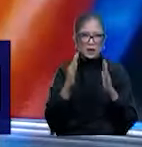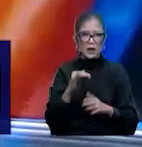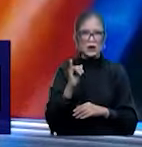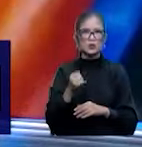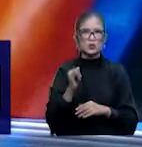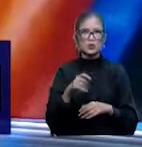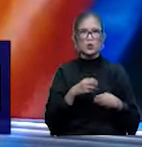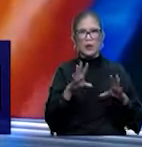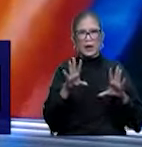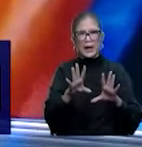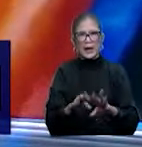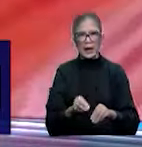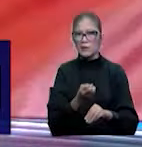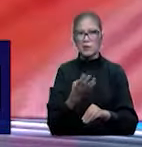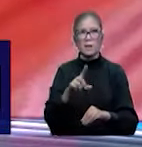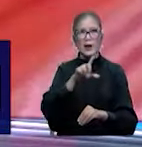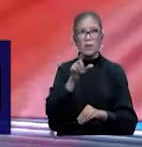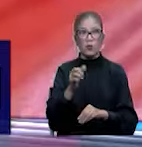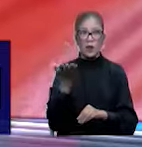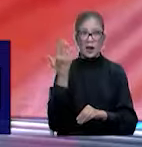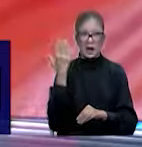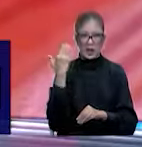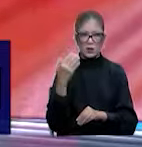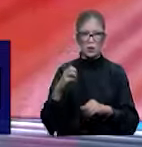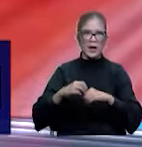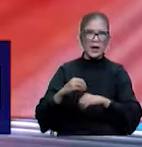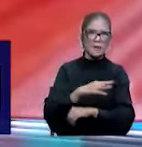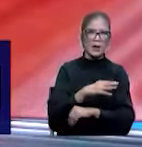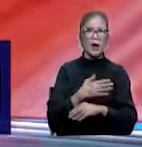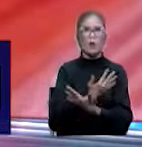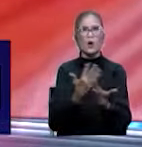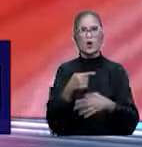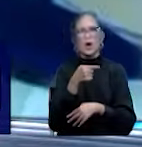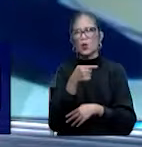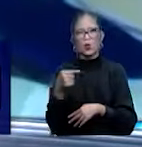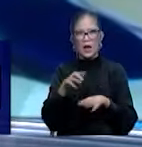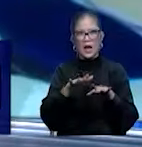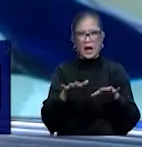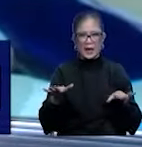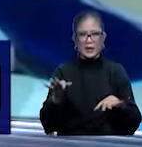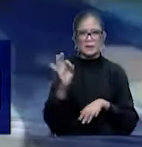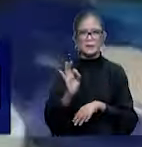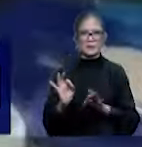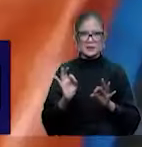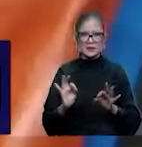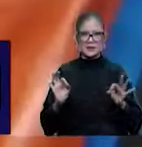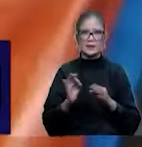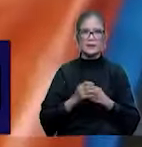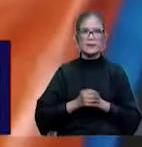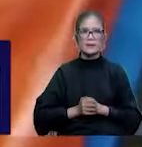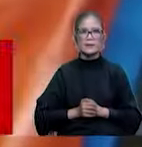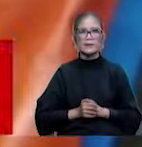justru dilanda kekeringan sejak beberapa bulan lalu. Dampaknya warga mengalami krisis air bersih.